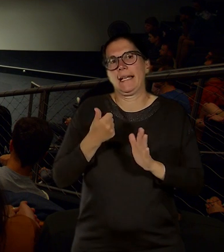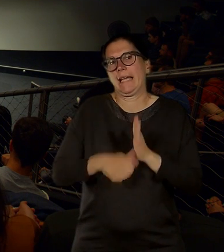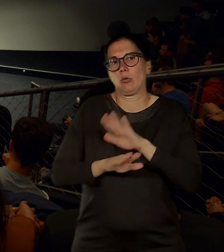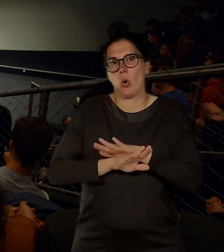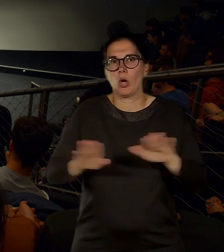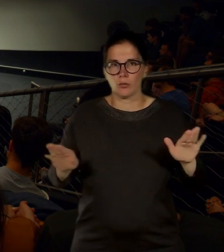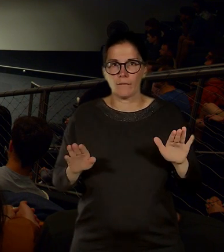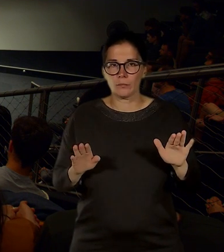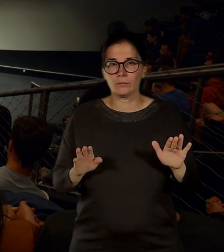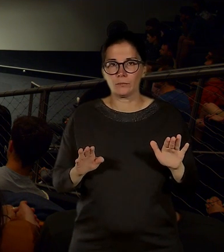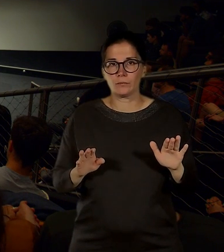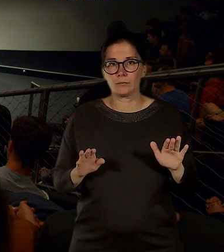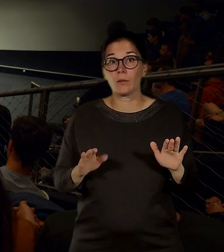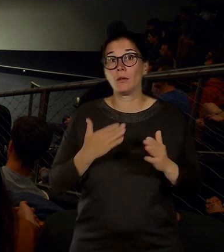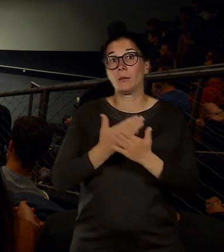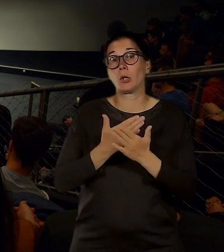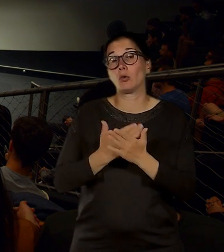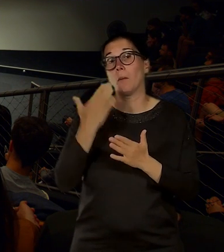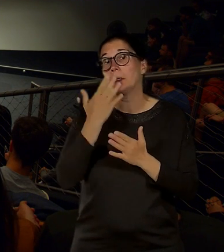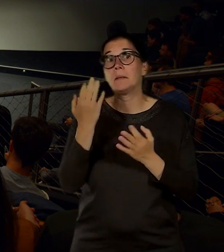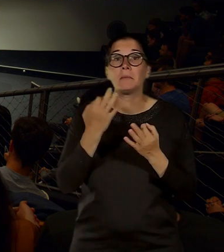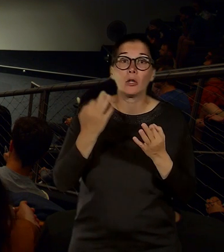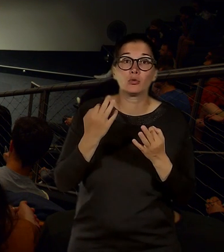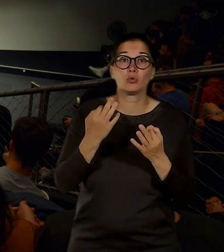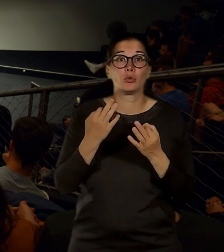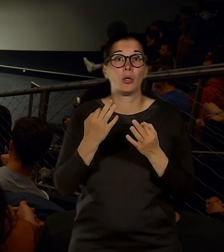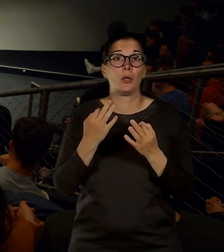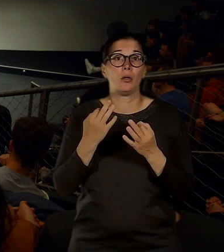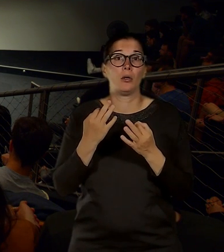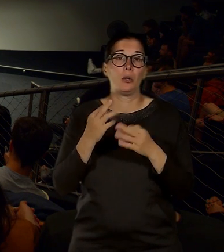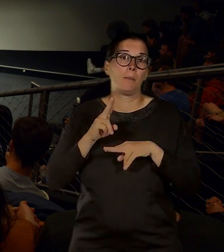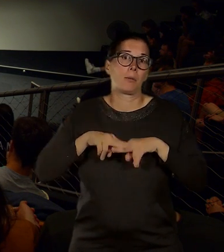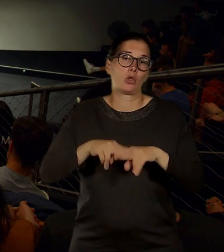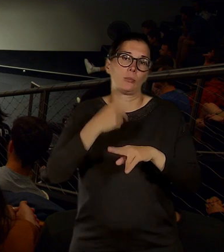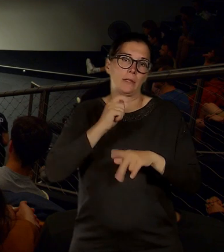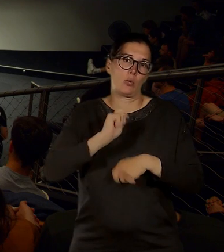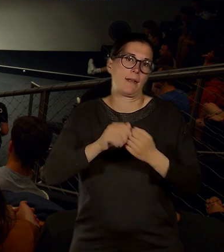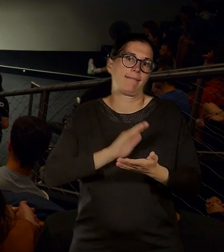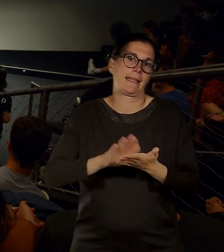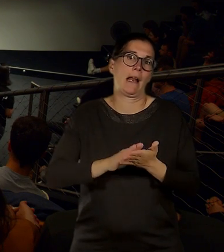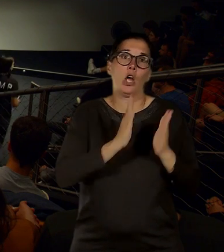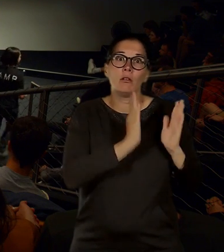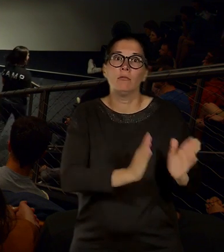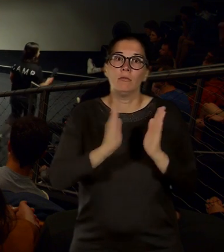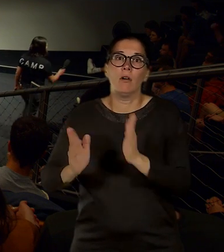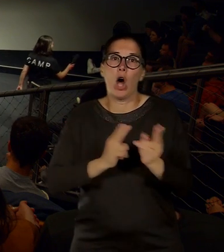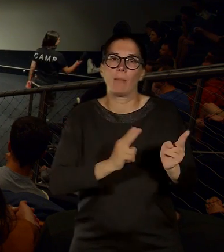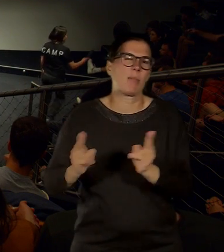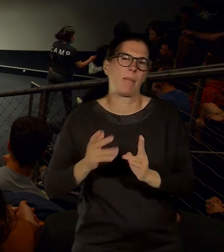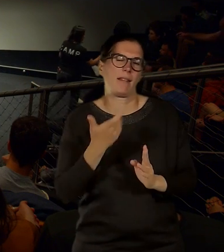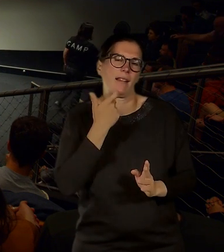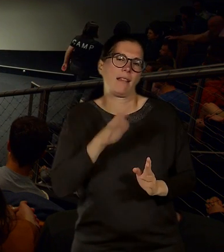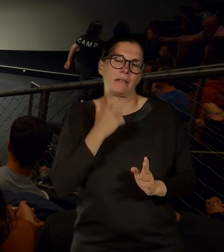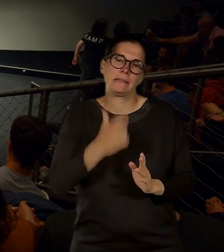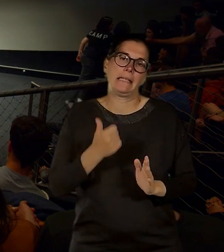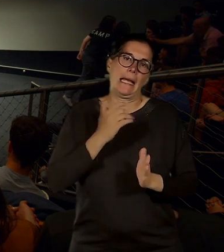bych si představoval možná o něco jako rychlejší postup a méně těch etap, než bylo představeno, ale myslím, že to